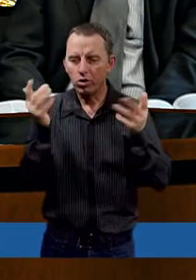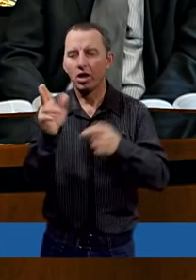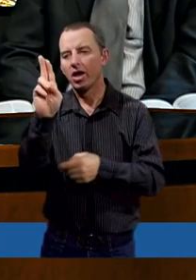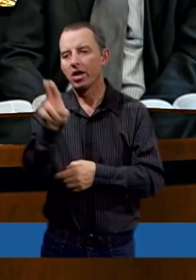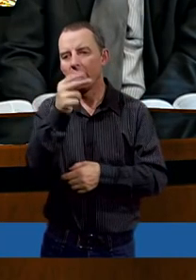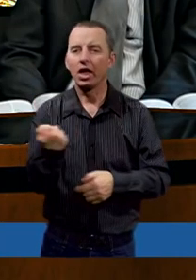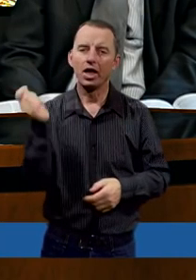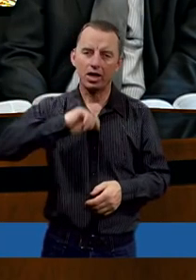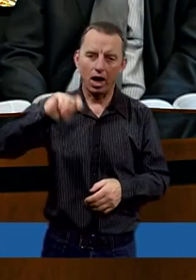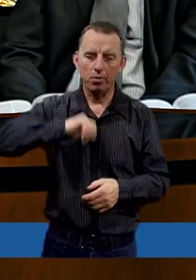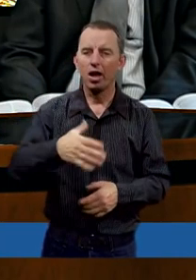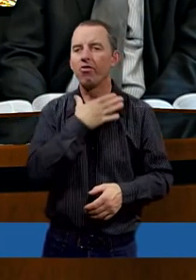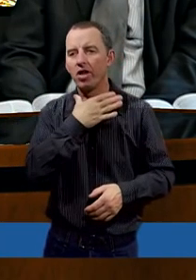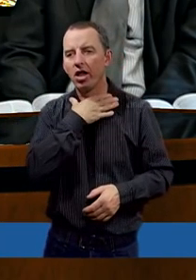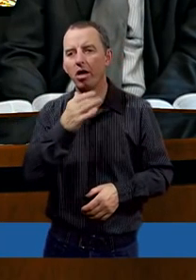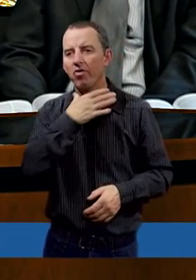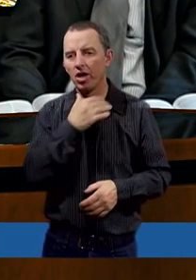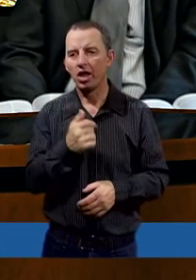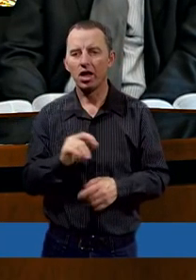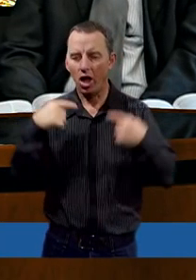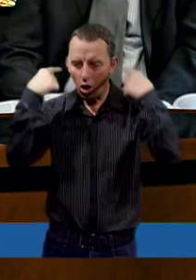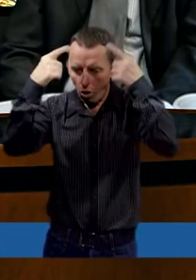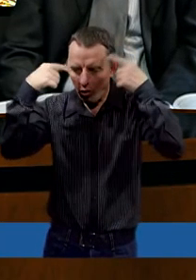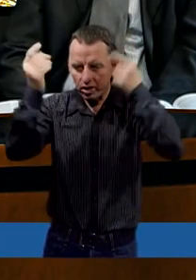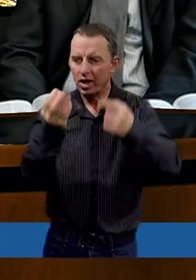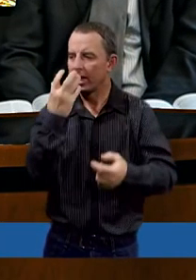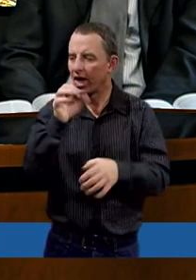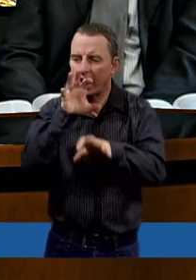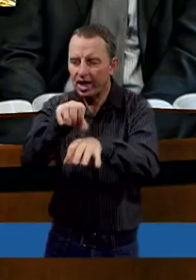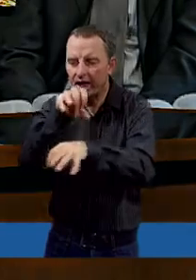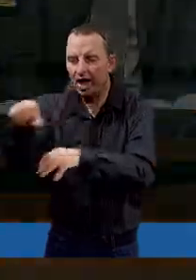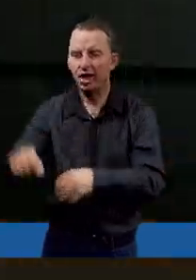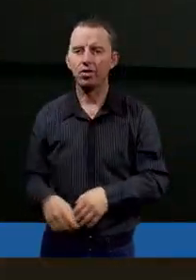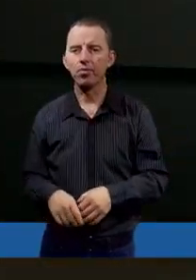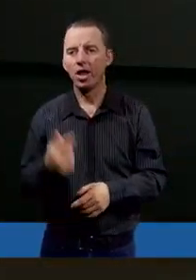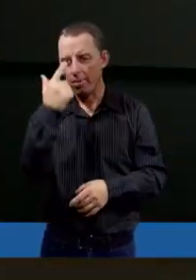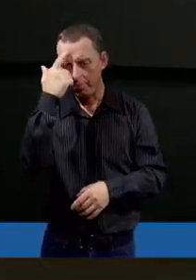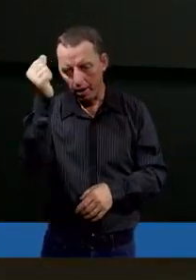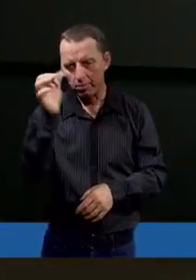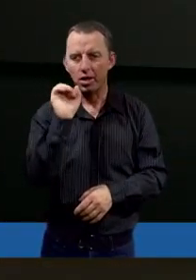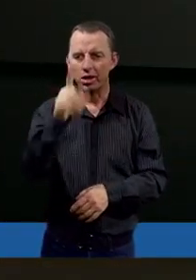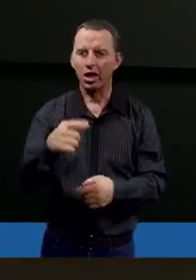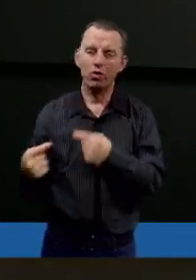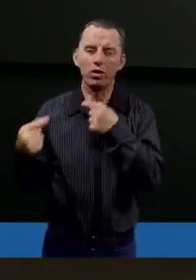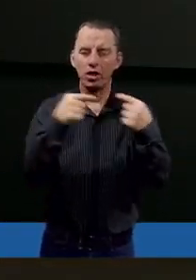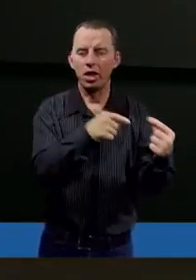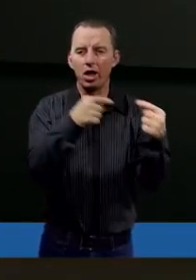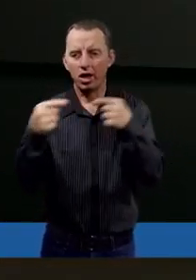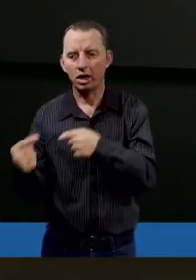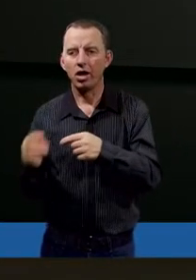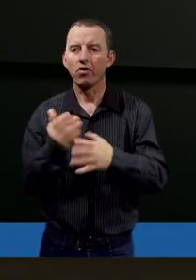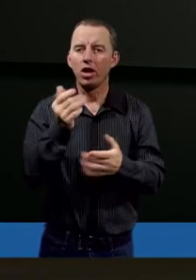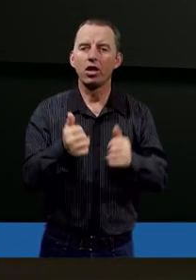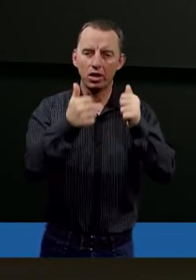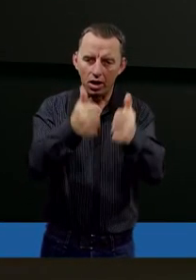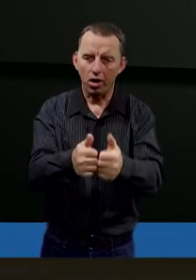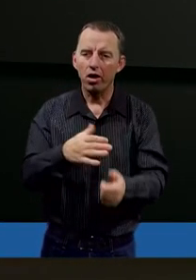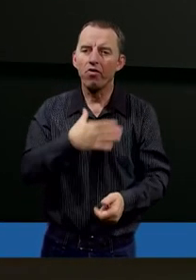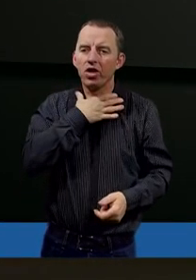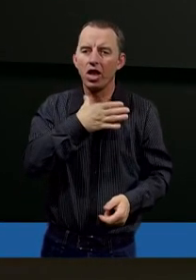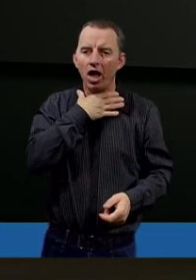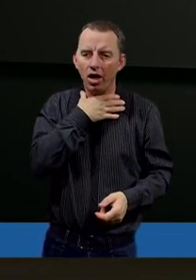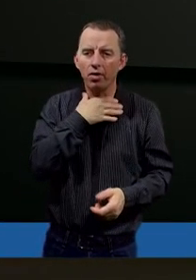kiedyś i zabijali wilki, bo wilki owce zagryzają. Ale pamiętam taką dyskusję, gdzie wielu wstawiało się za